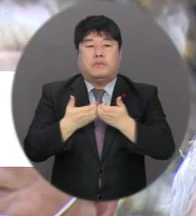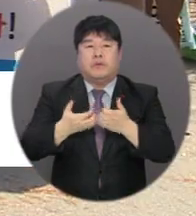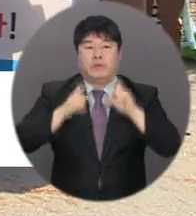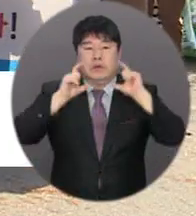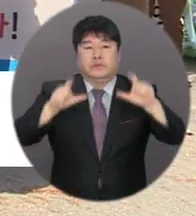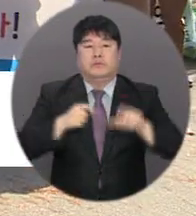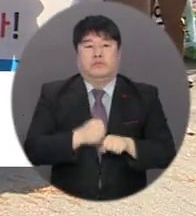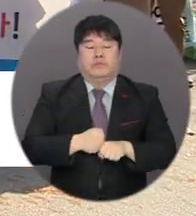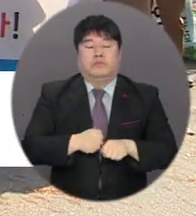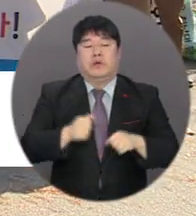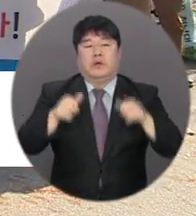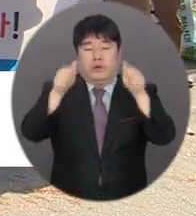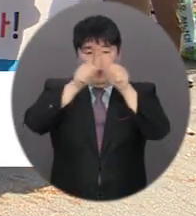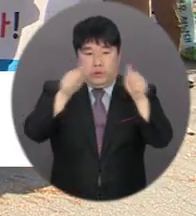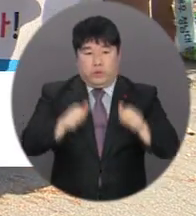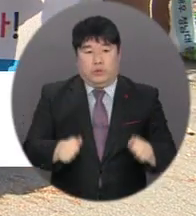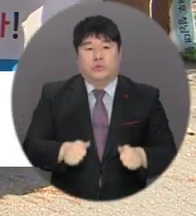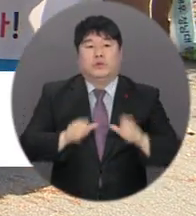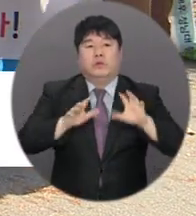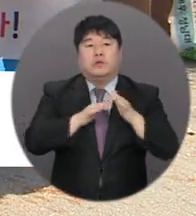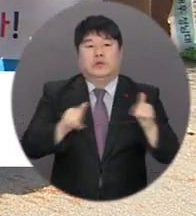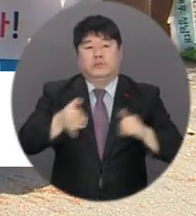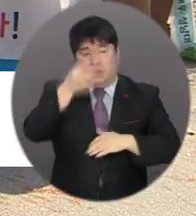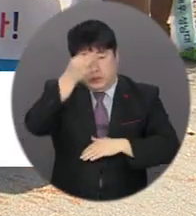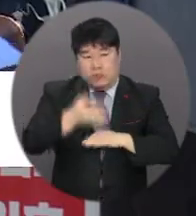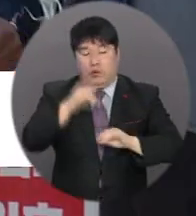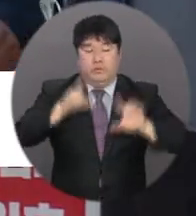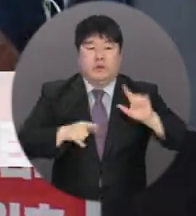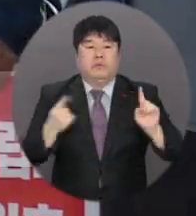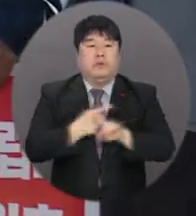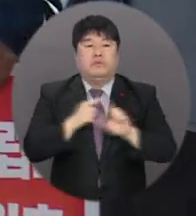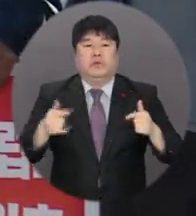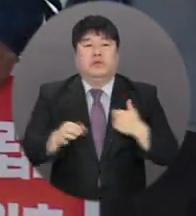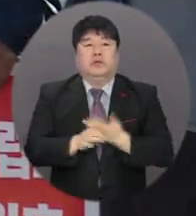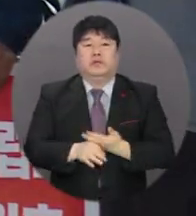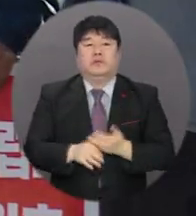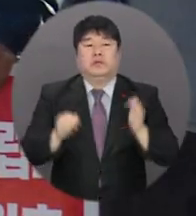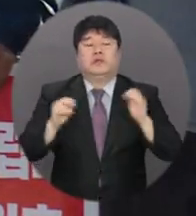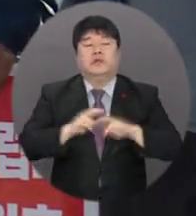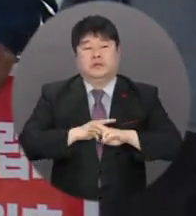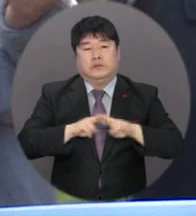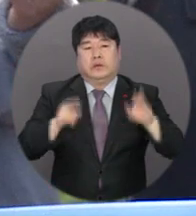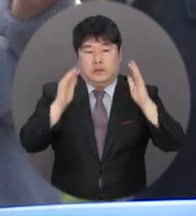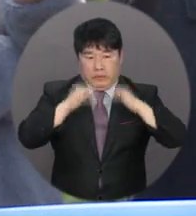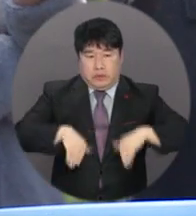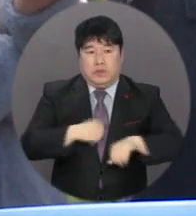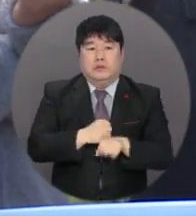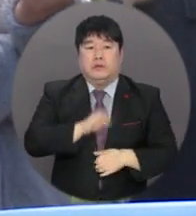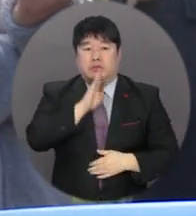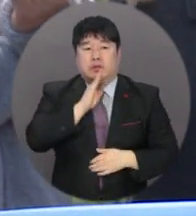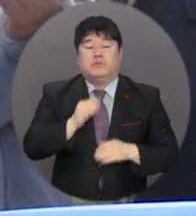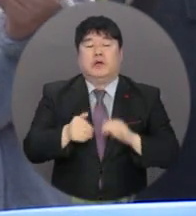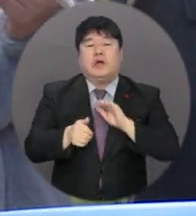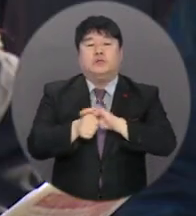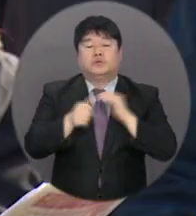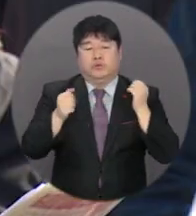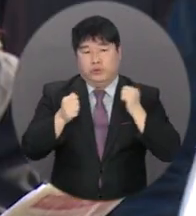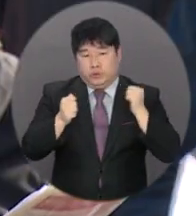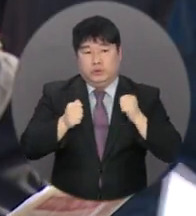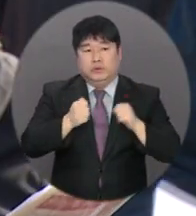내고 동상을 국민에게 사과하는 모습으로 바꾸지 못하면 철거하는 게 맞다며 충청북도의 존치 결정을